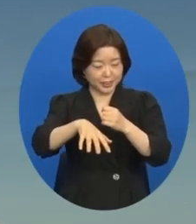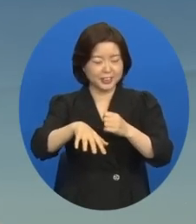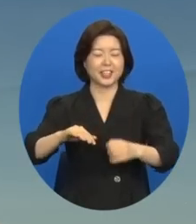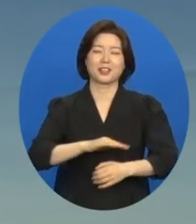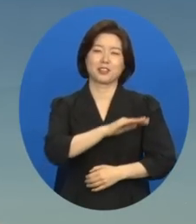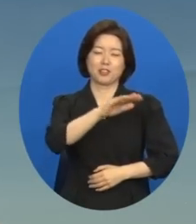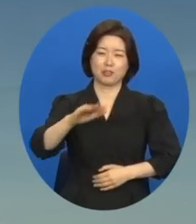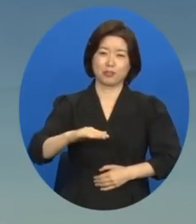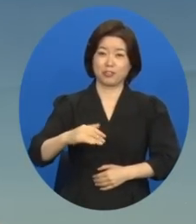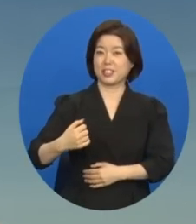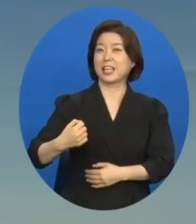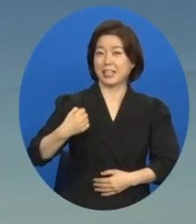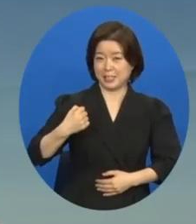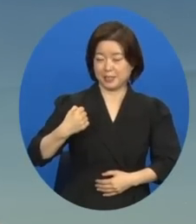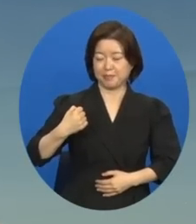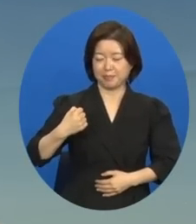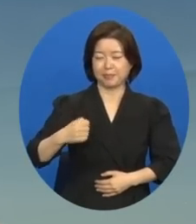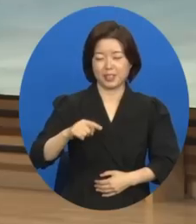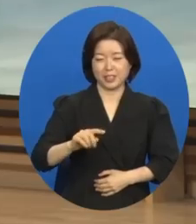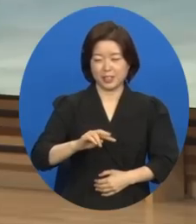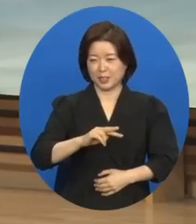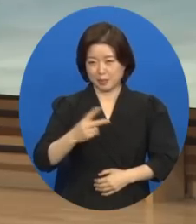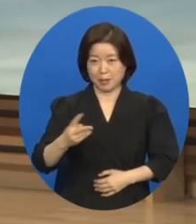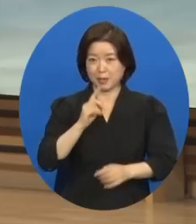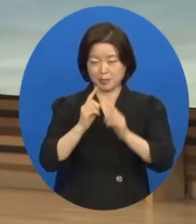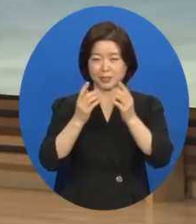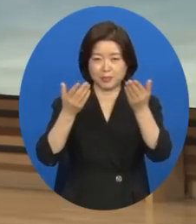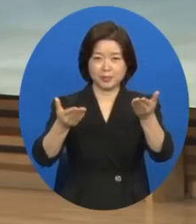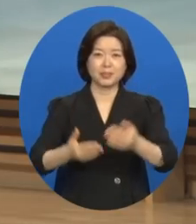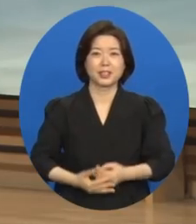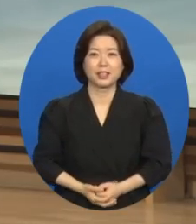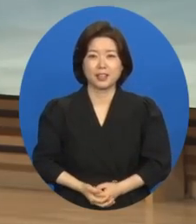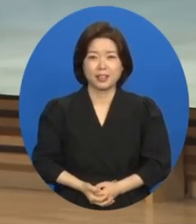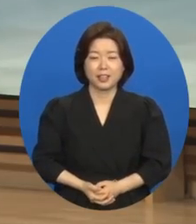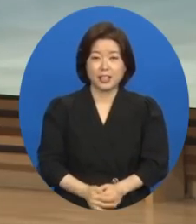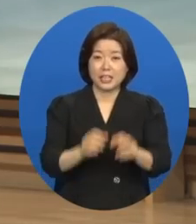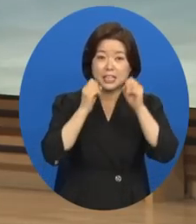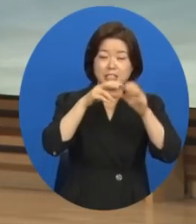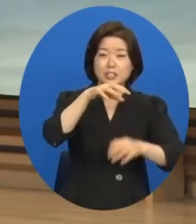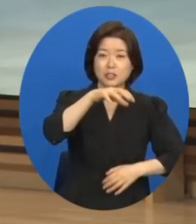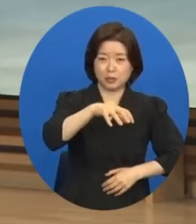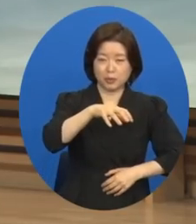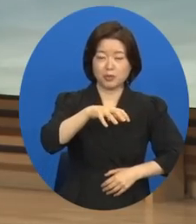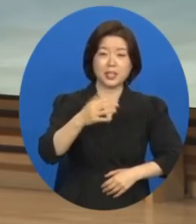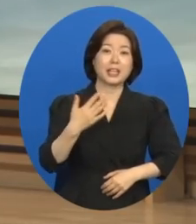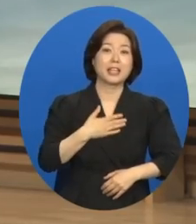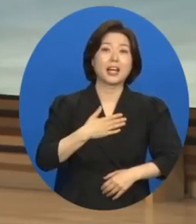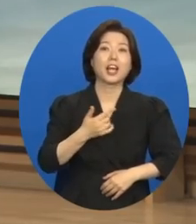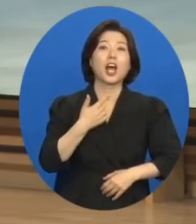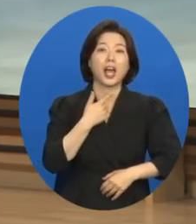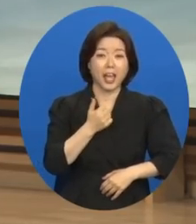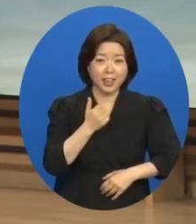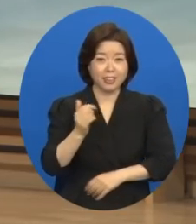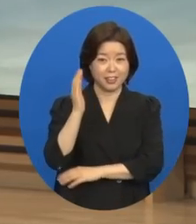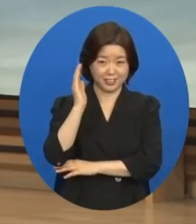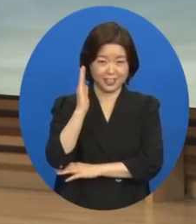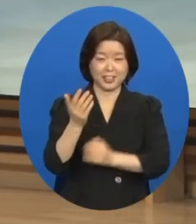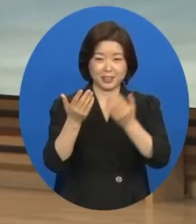함께 잠깐 말씀을 나누기를 원합니다. 선교지에 있었던 이야기를 조금 먼저 시작하려고